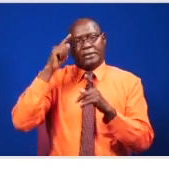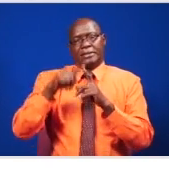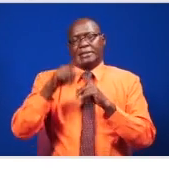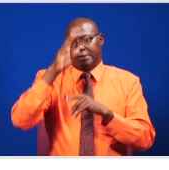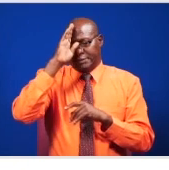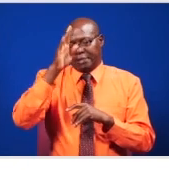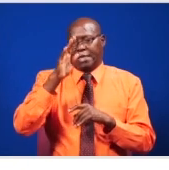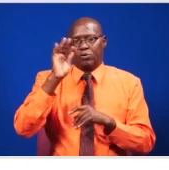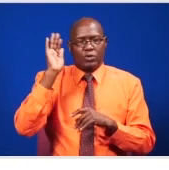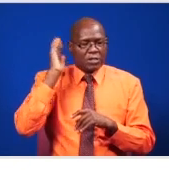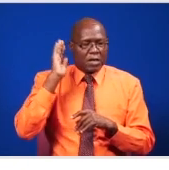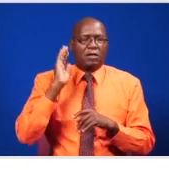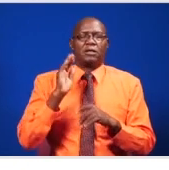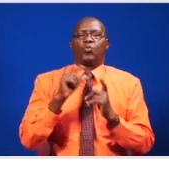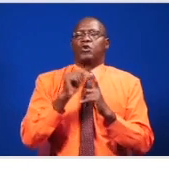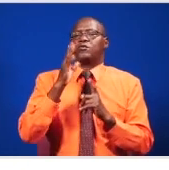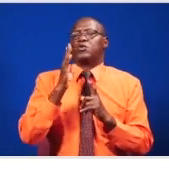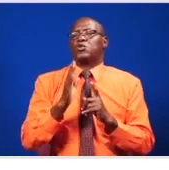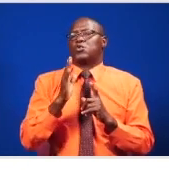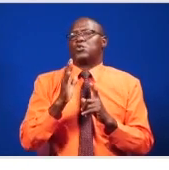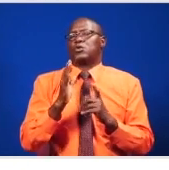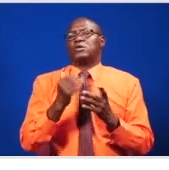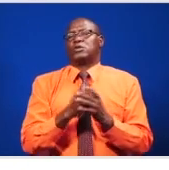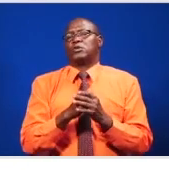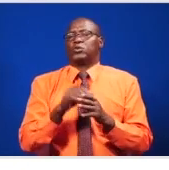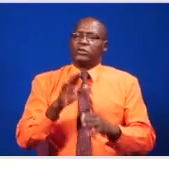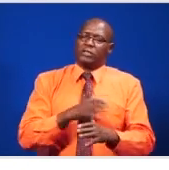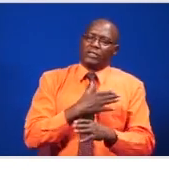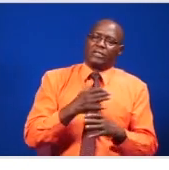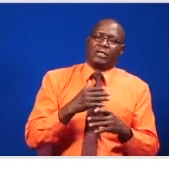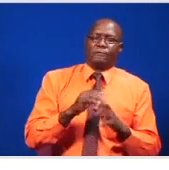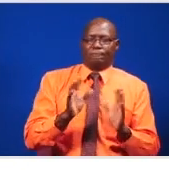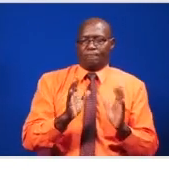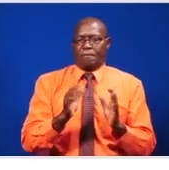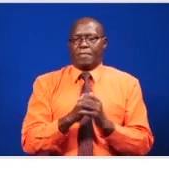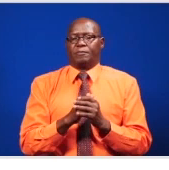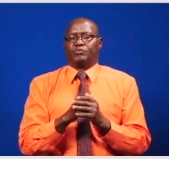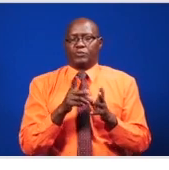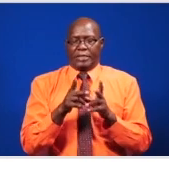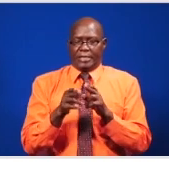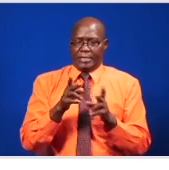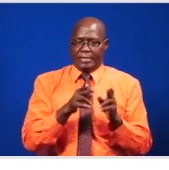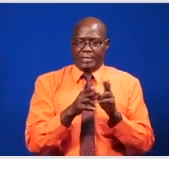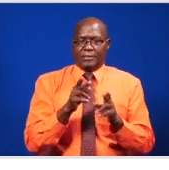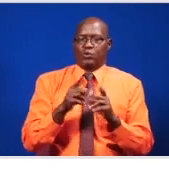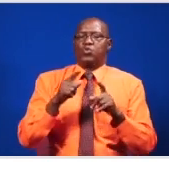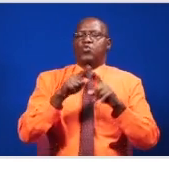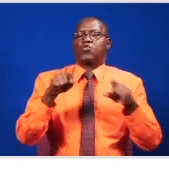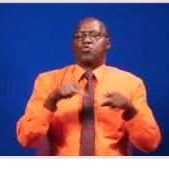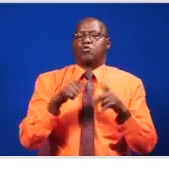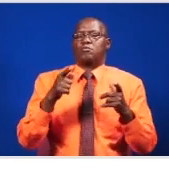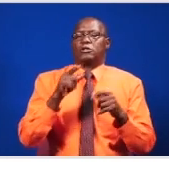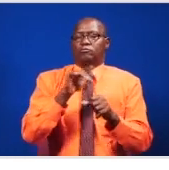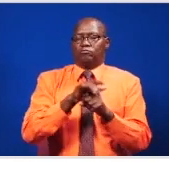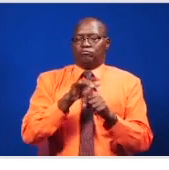wapate kusikia neno, wapate kutumbuizwa, wapate kuishwa. Inside the editor room is a beehive of activities. The crew